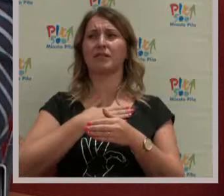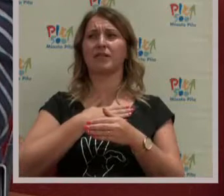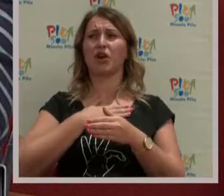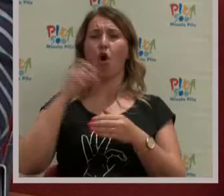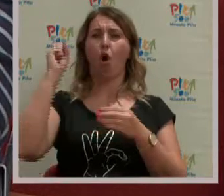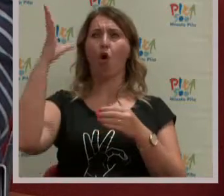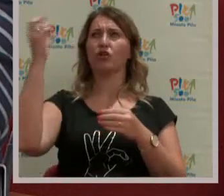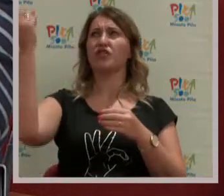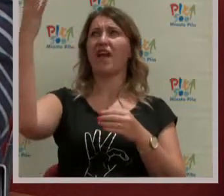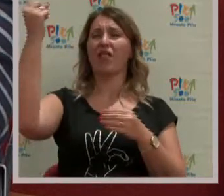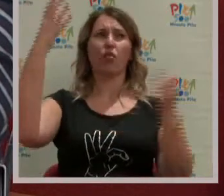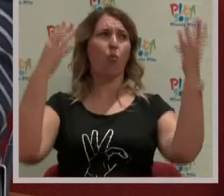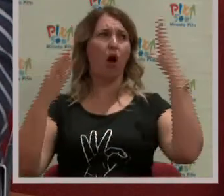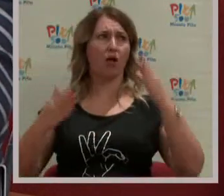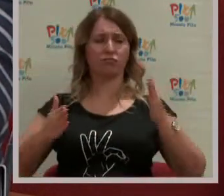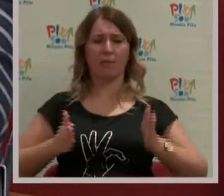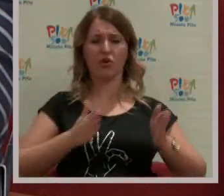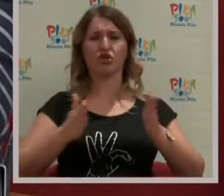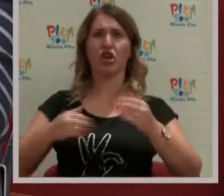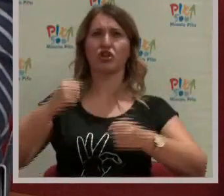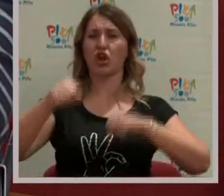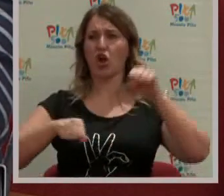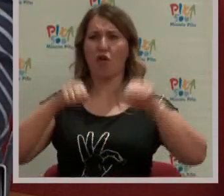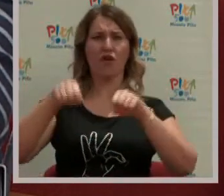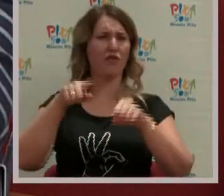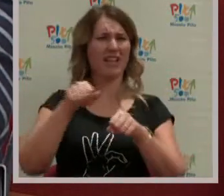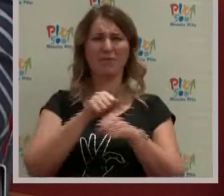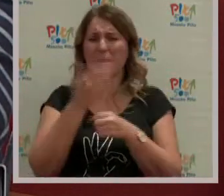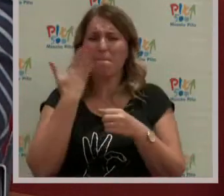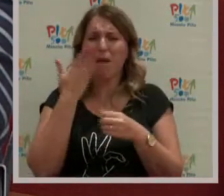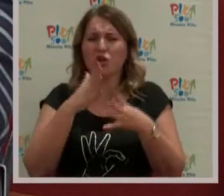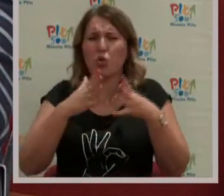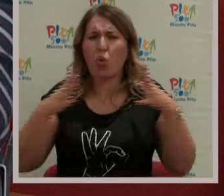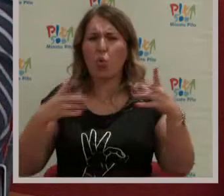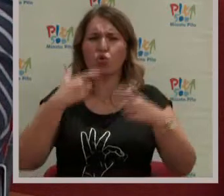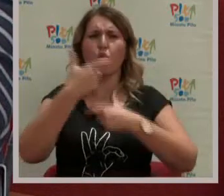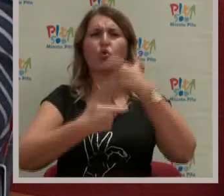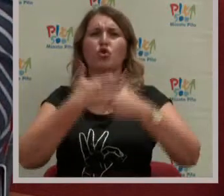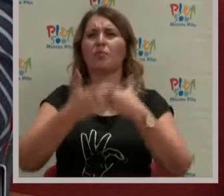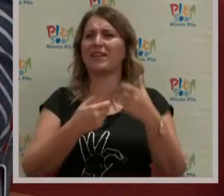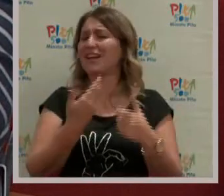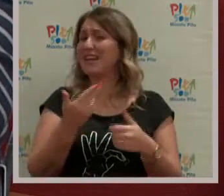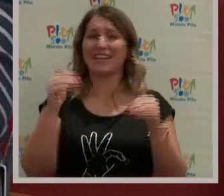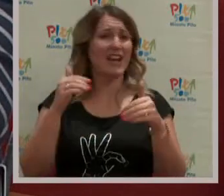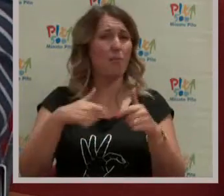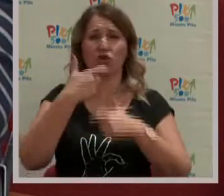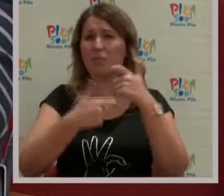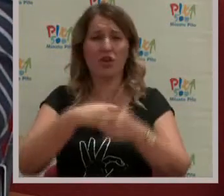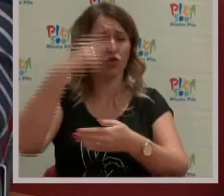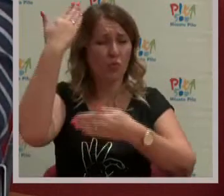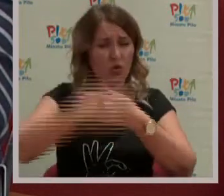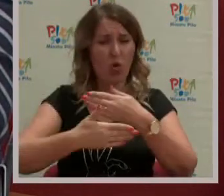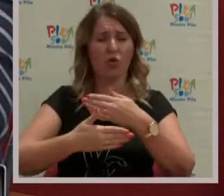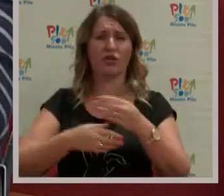oświetlenie uliczne mamy ścieżki to jest naprawdę bardzo duży zakres rzeczowy do realizacji którego nie da się nawet